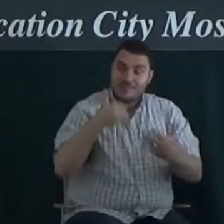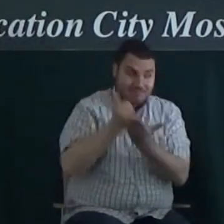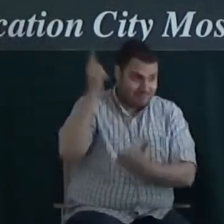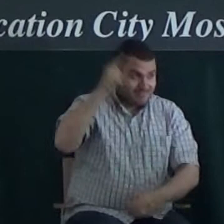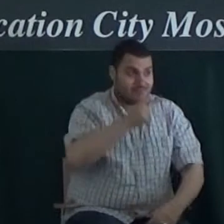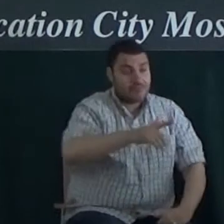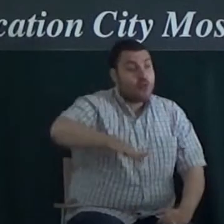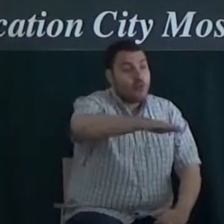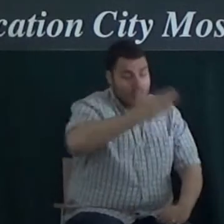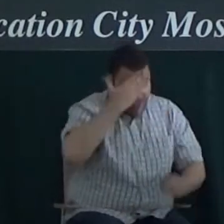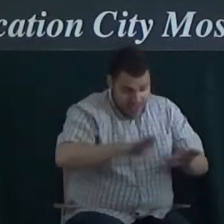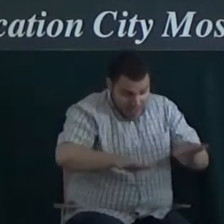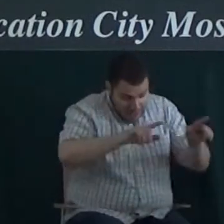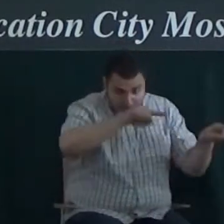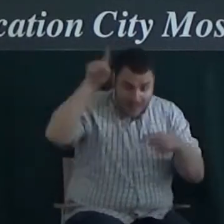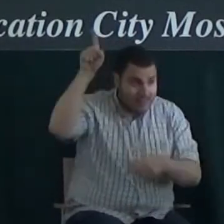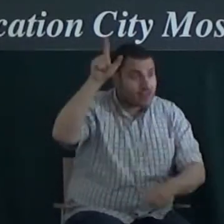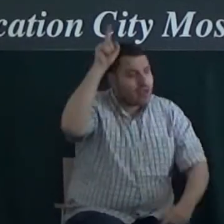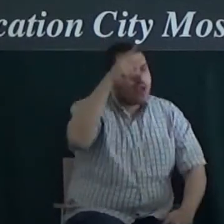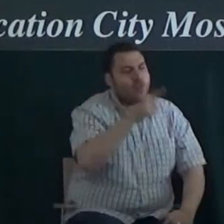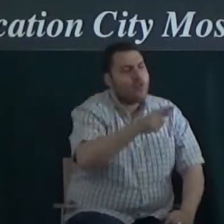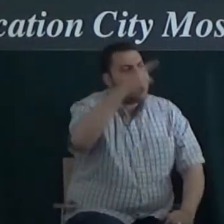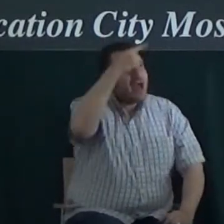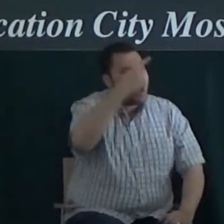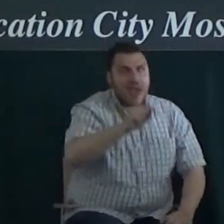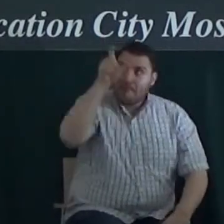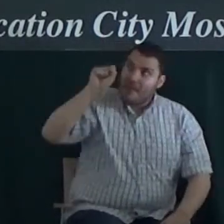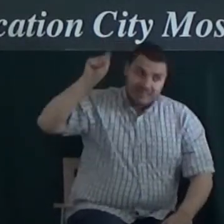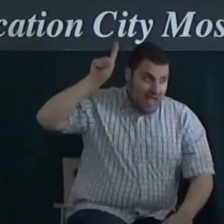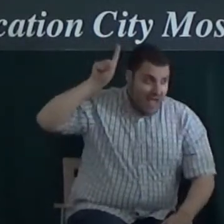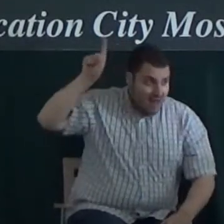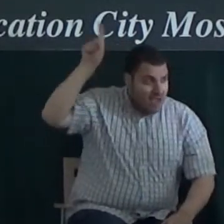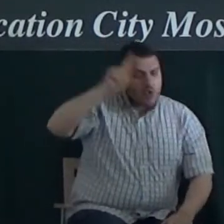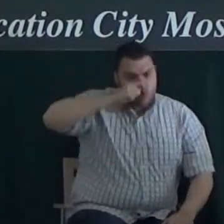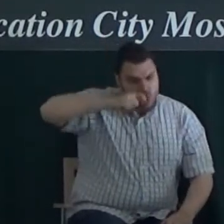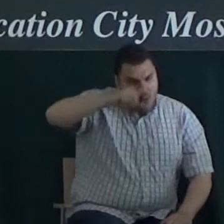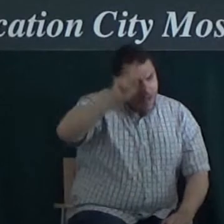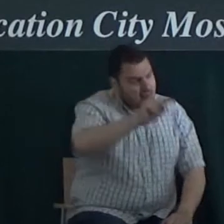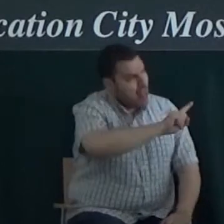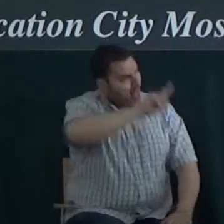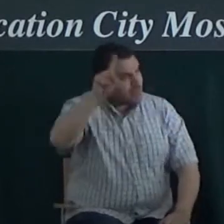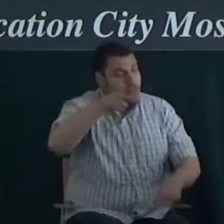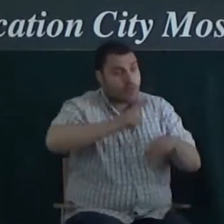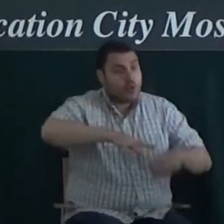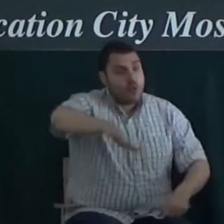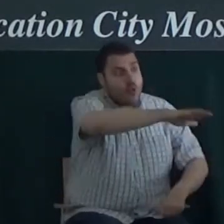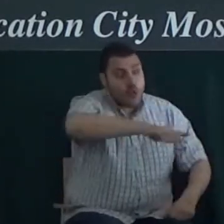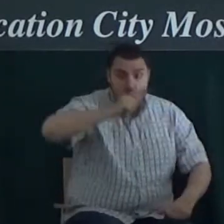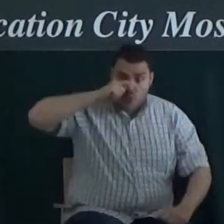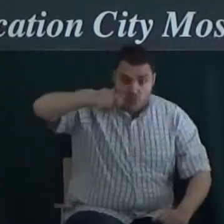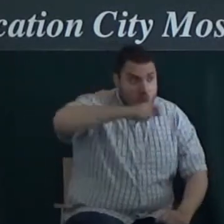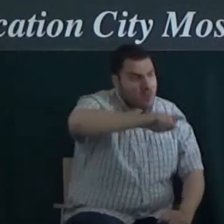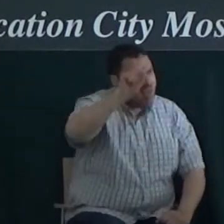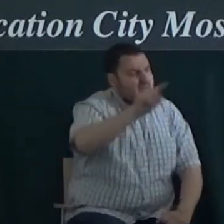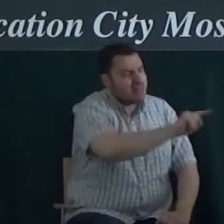قد حرمت الظلم على نفسي وجعلته بينكم محرما فلا تظالموا. قال: فلا